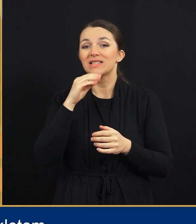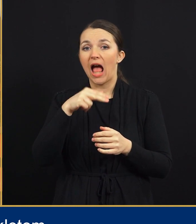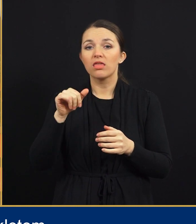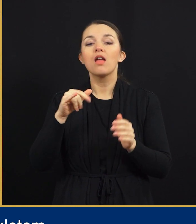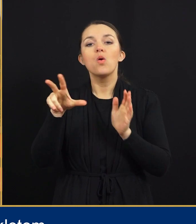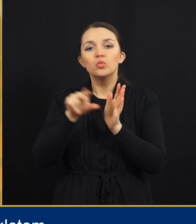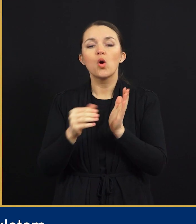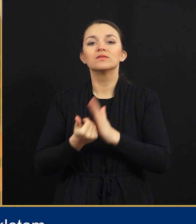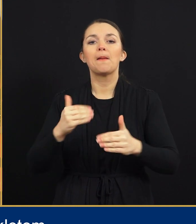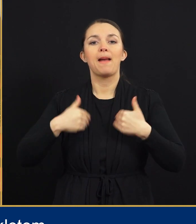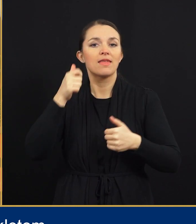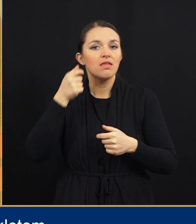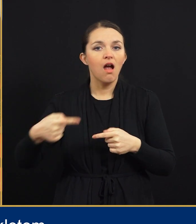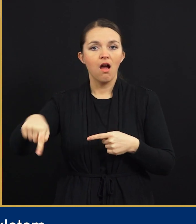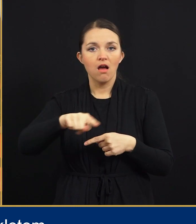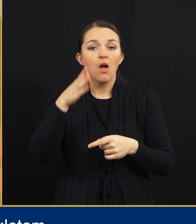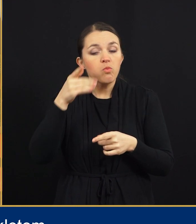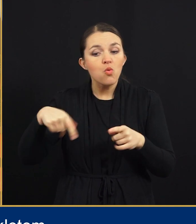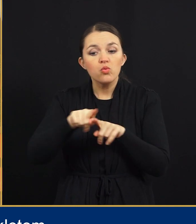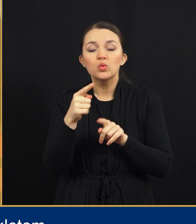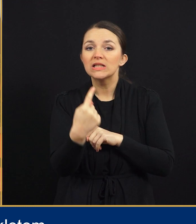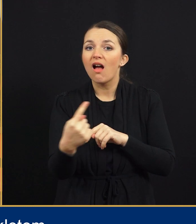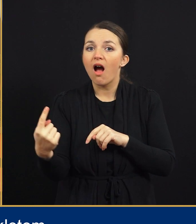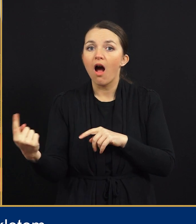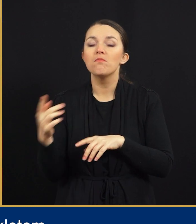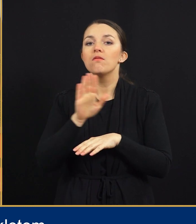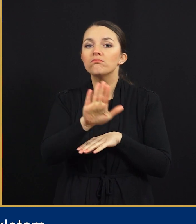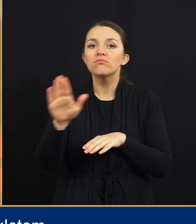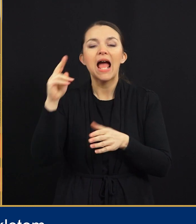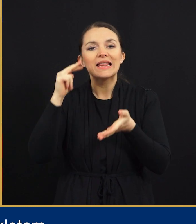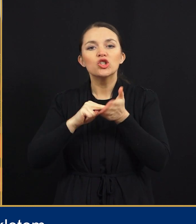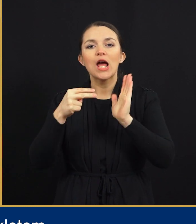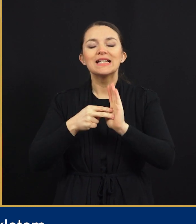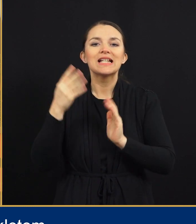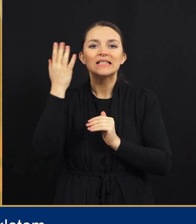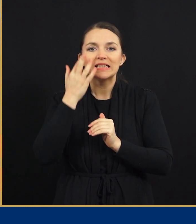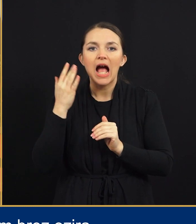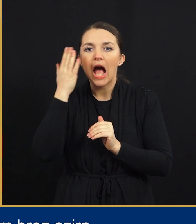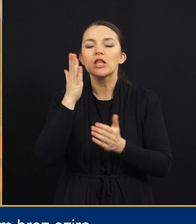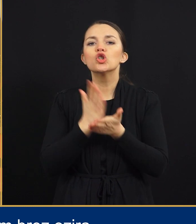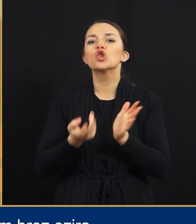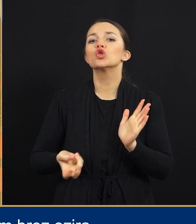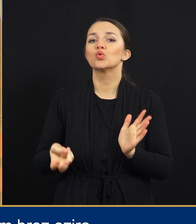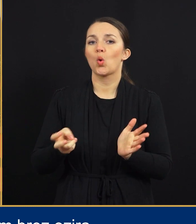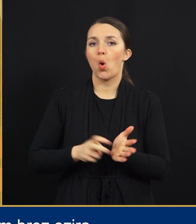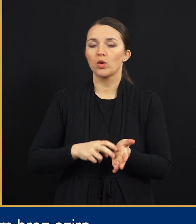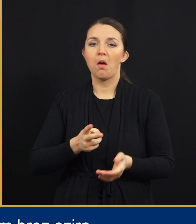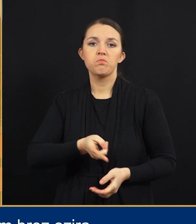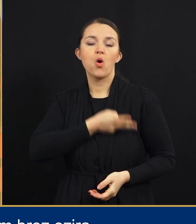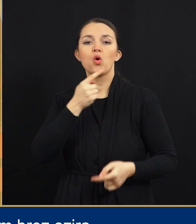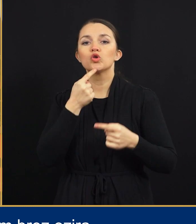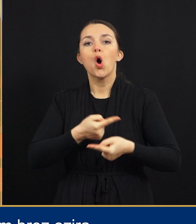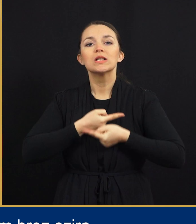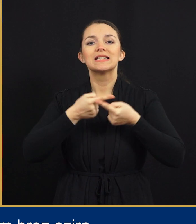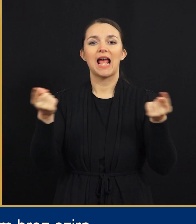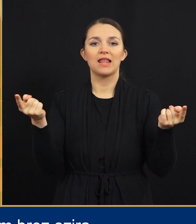mladim dekletom, da bodo tudi same svoje inženirske sanje že zgodaj ponosno